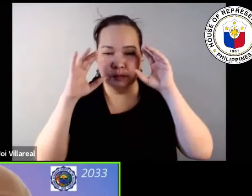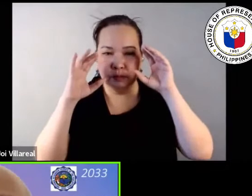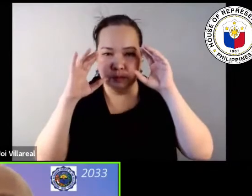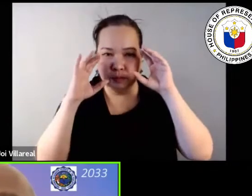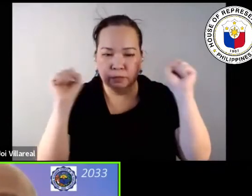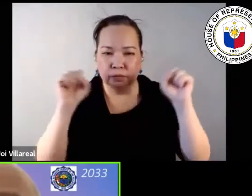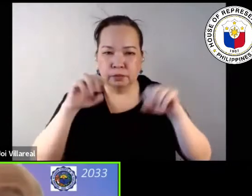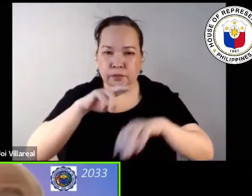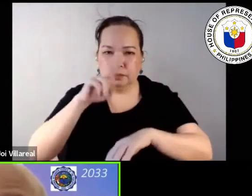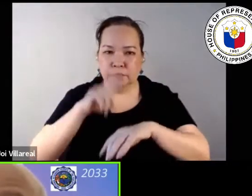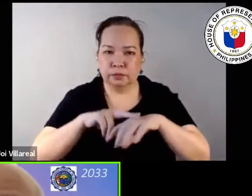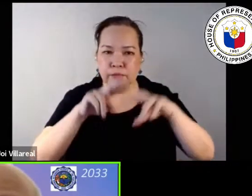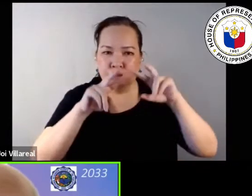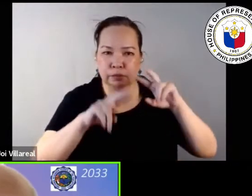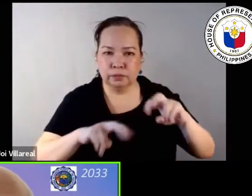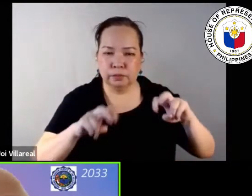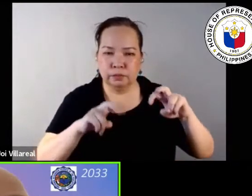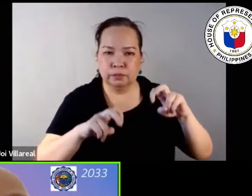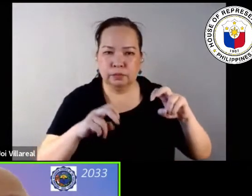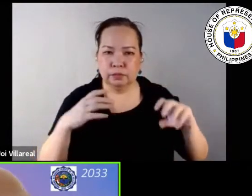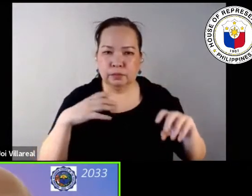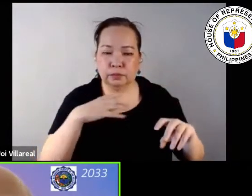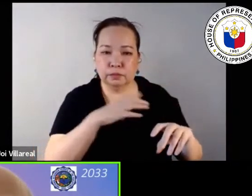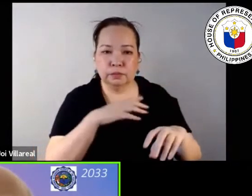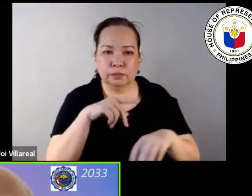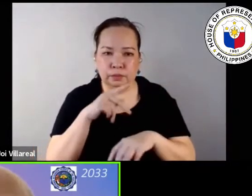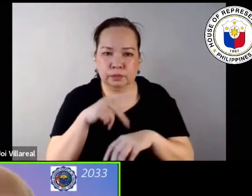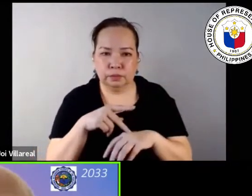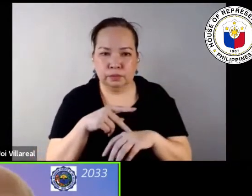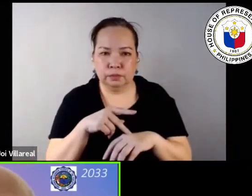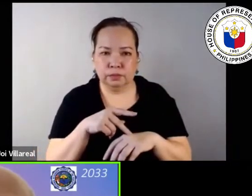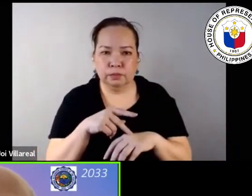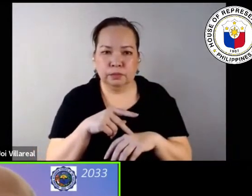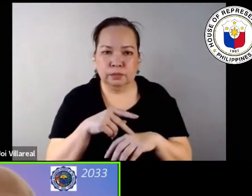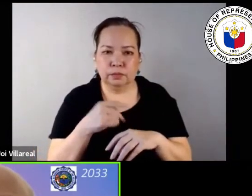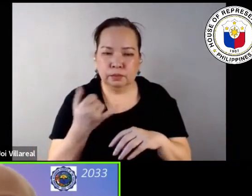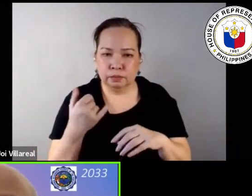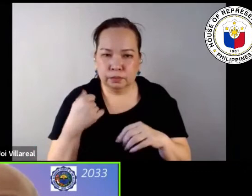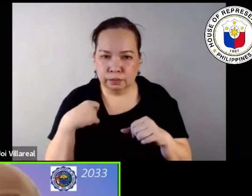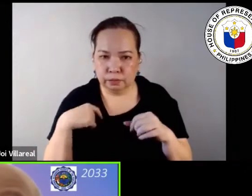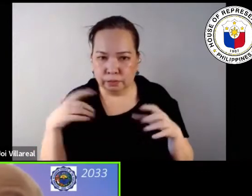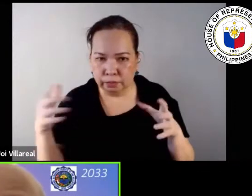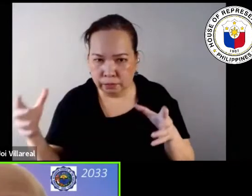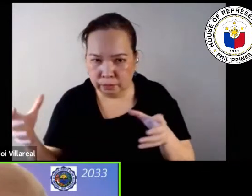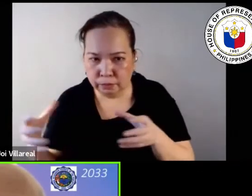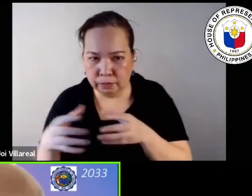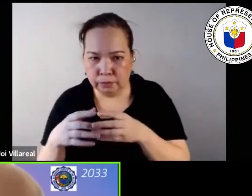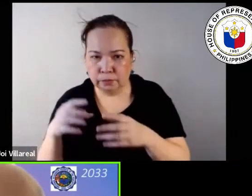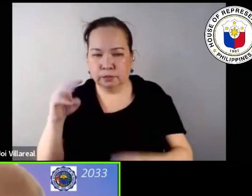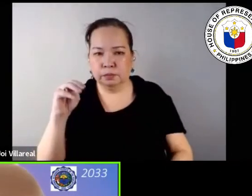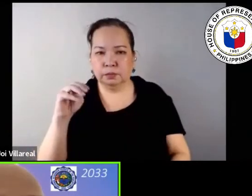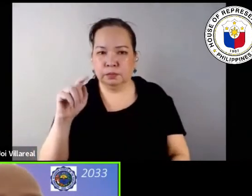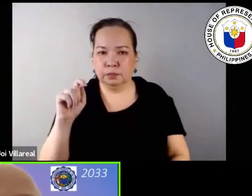of the Philippines hanggang nitong Marso 2022. At ako po ang convener ng MTB-MLE Discussion Group